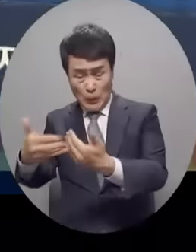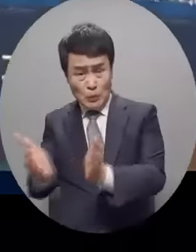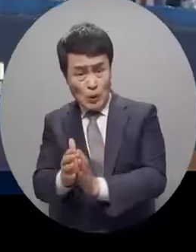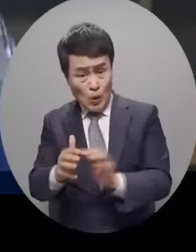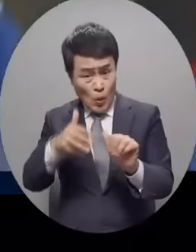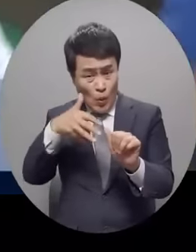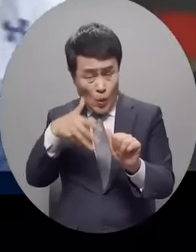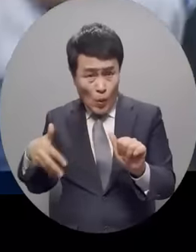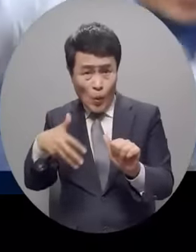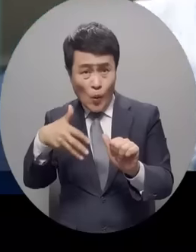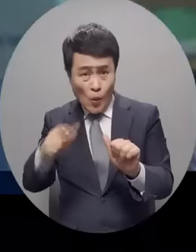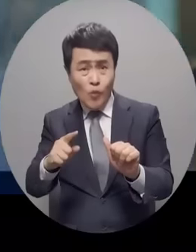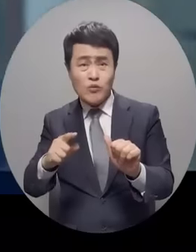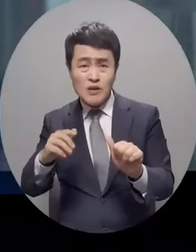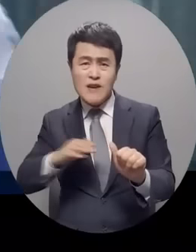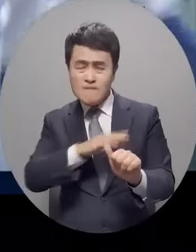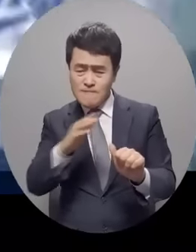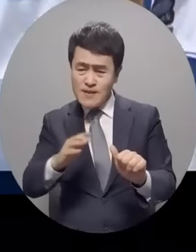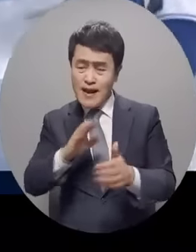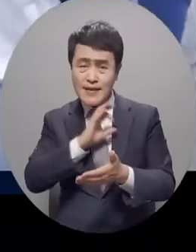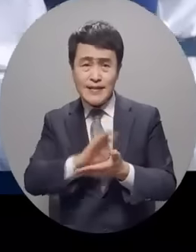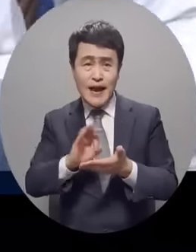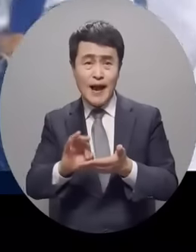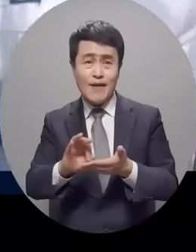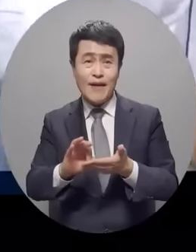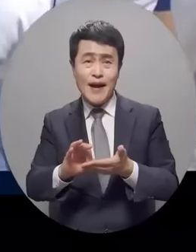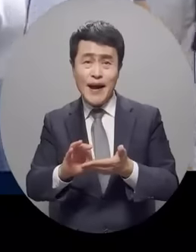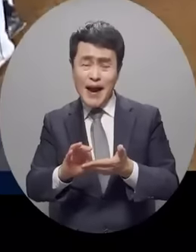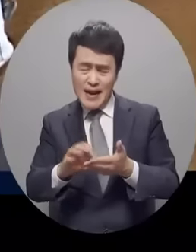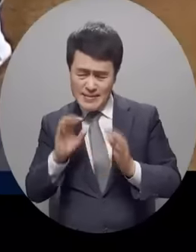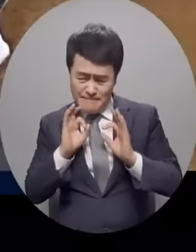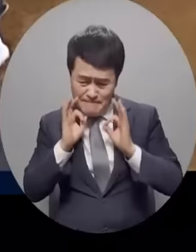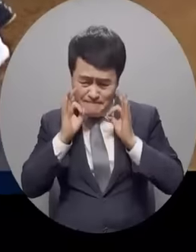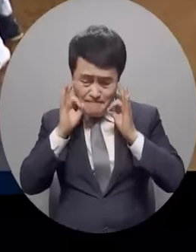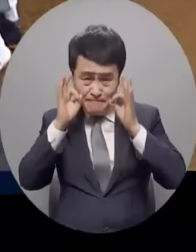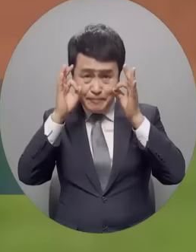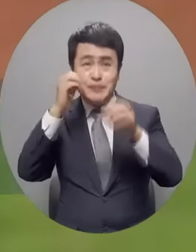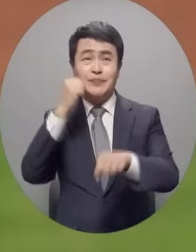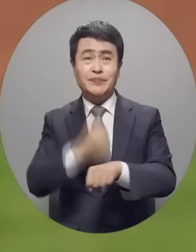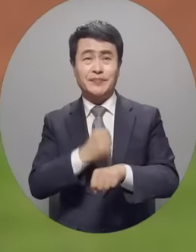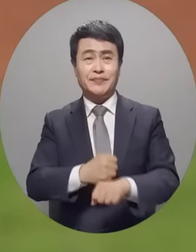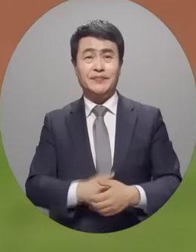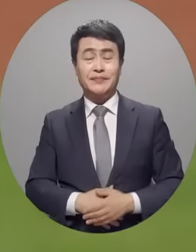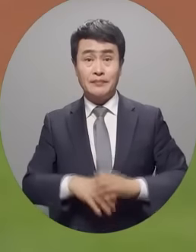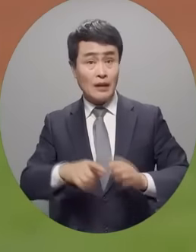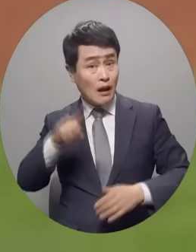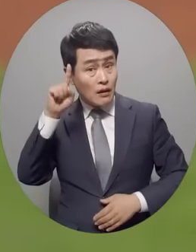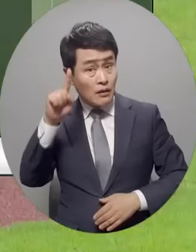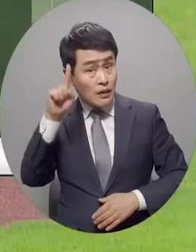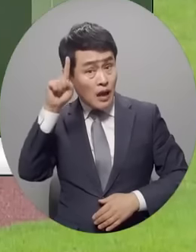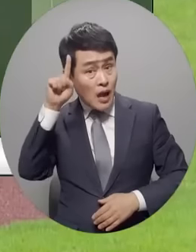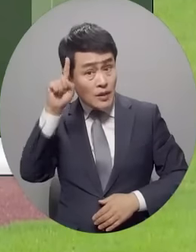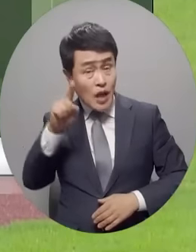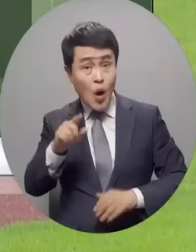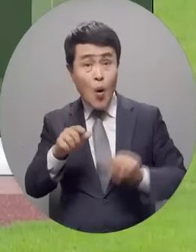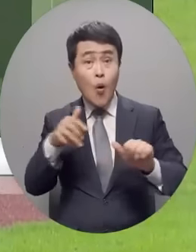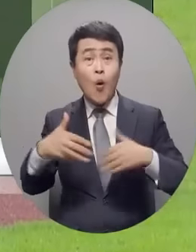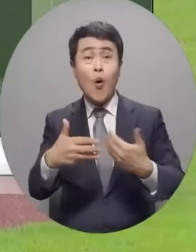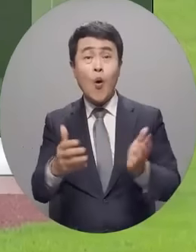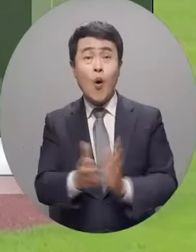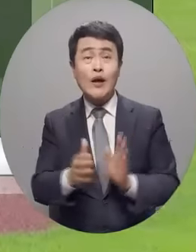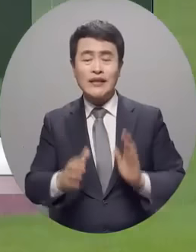5차전에서는 우리가 쓸 수 있는 전력을 다 쏟아부어야 될 것 같아요. 내일 5차전에 기아는 베테랑